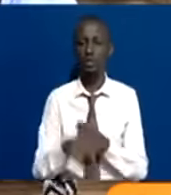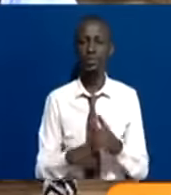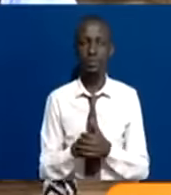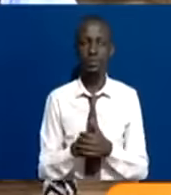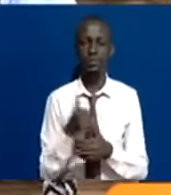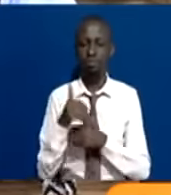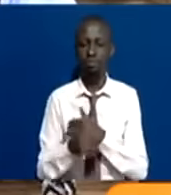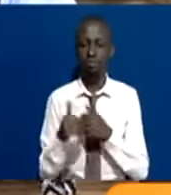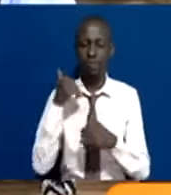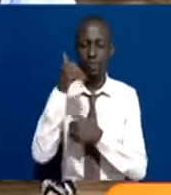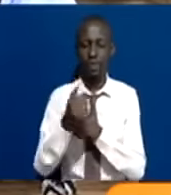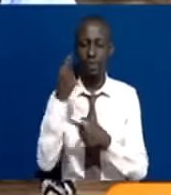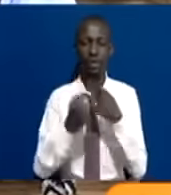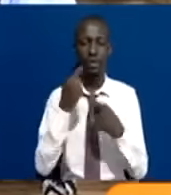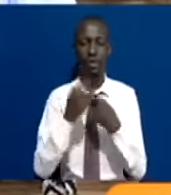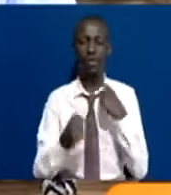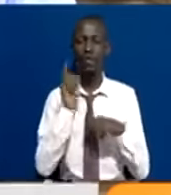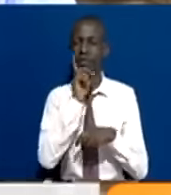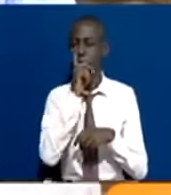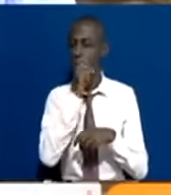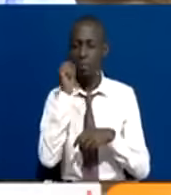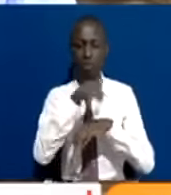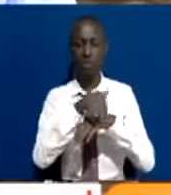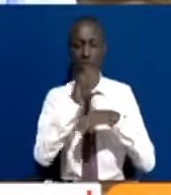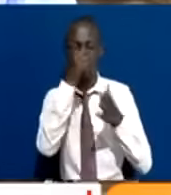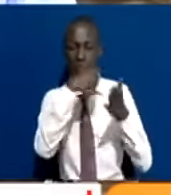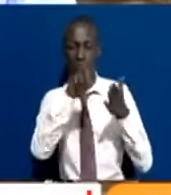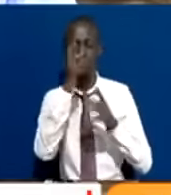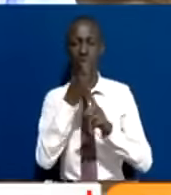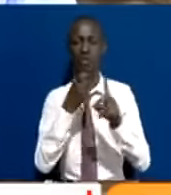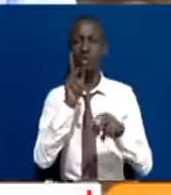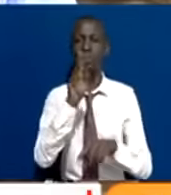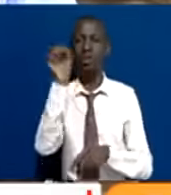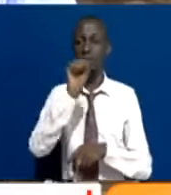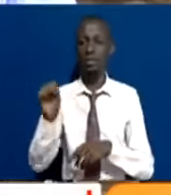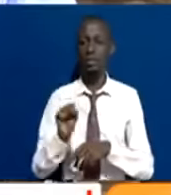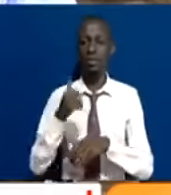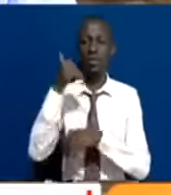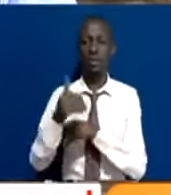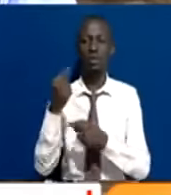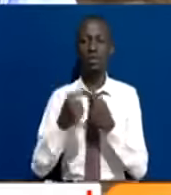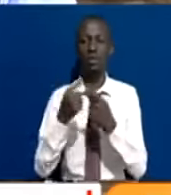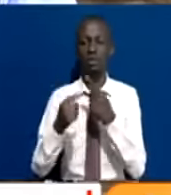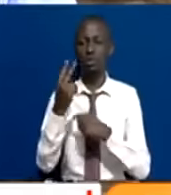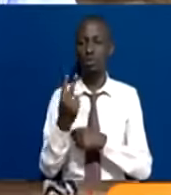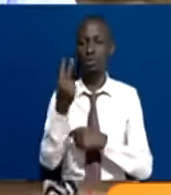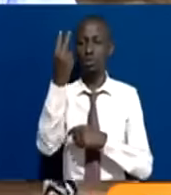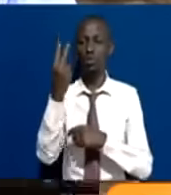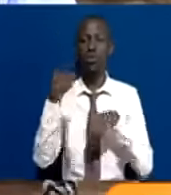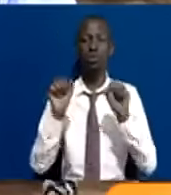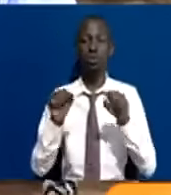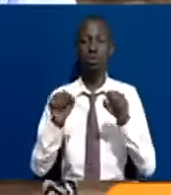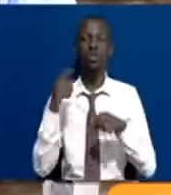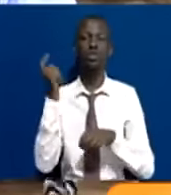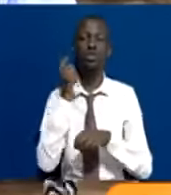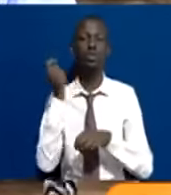mmoja ujao tutakamilisha hatua ya kupata idhini kutoka kwa KEBS, kisha miaka miwili bidhaa hiyo ipatikane kwenye